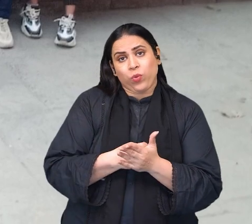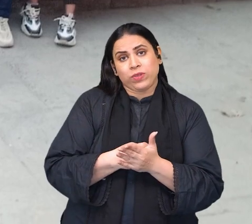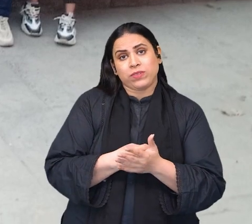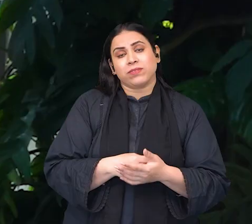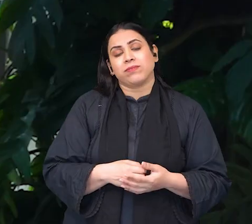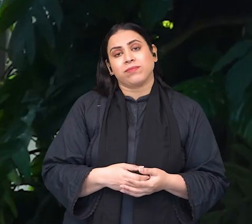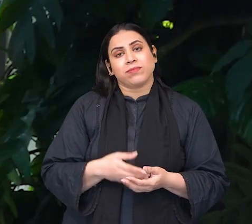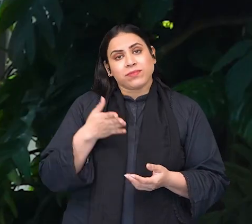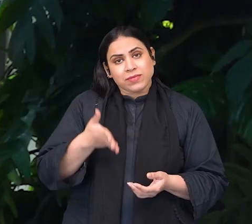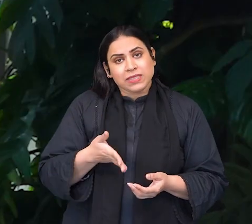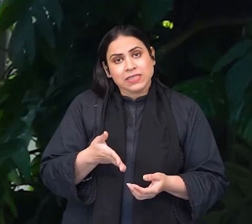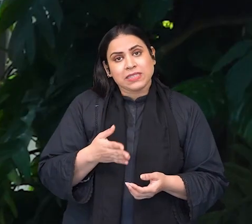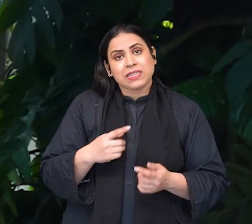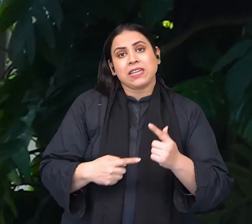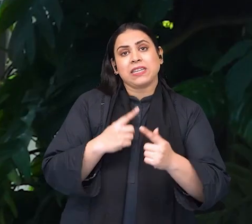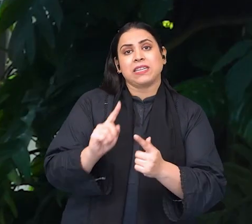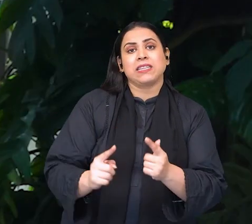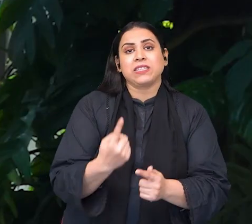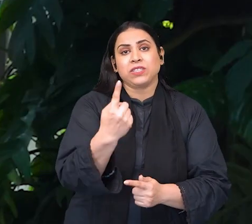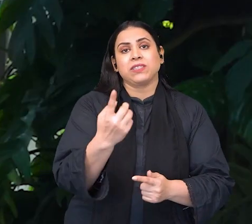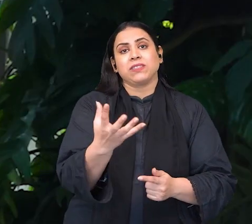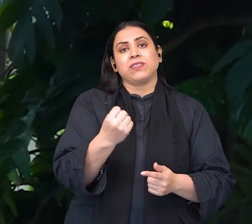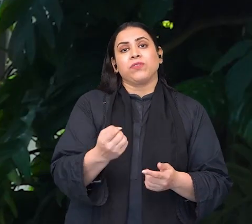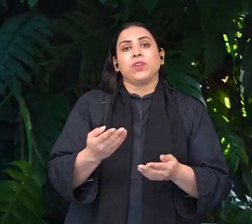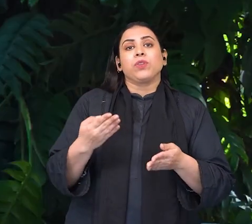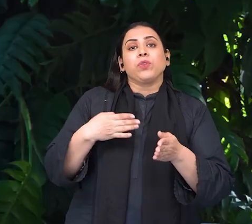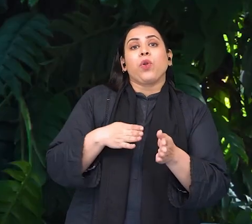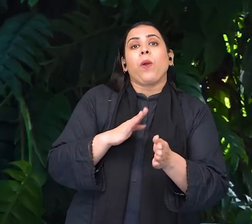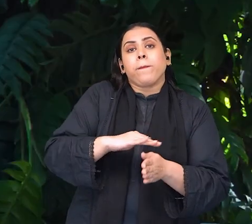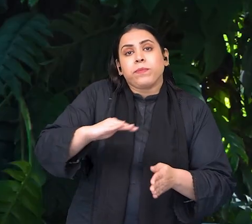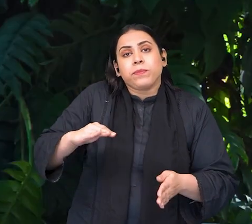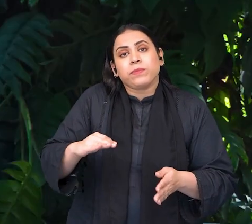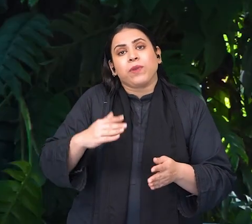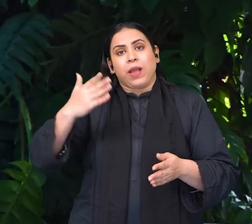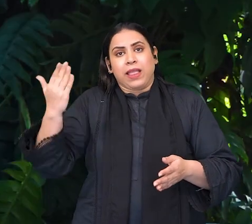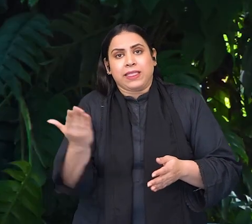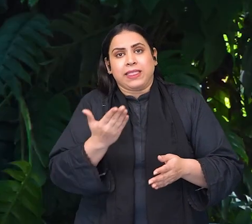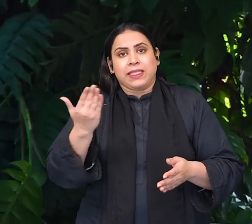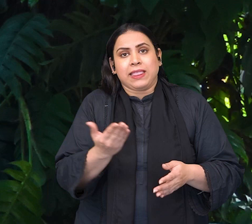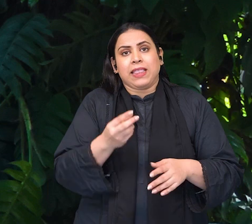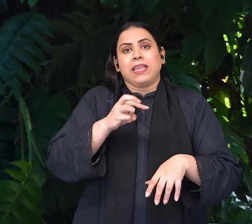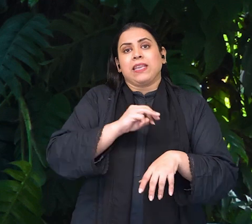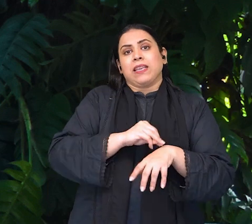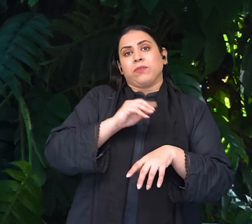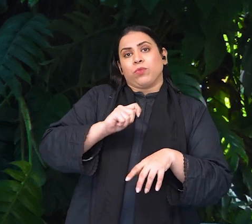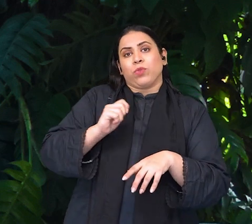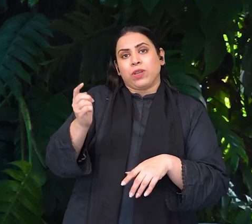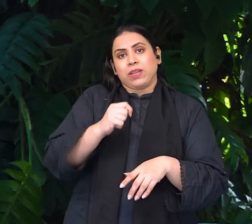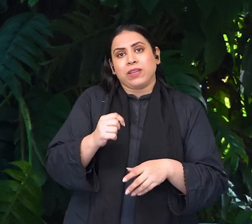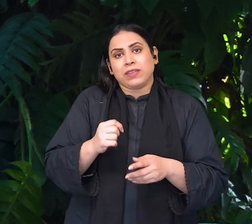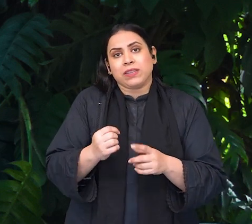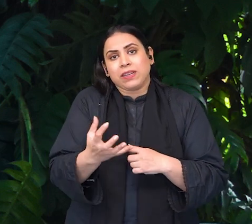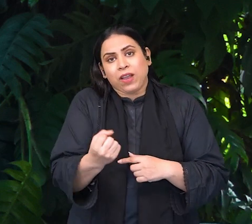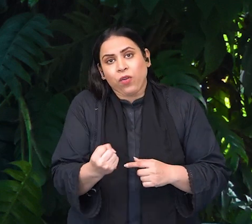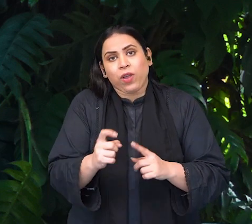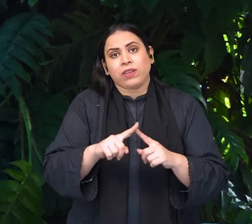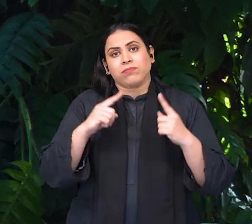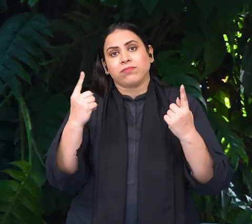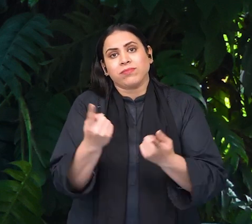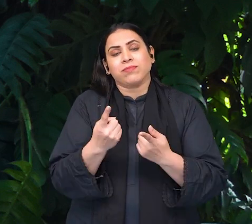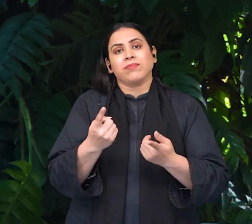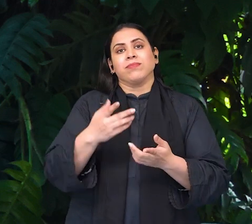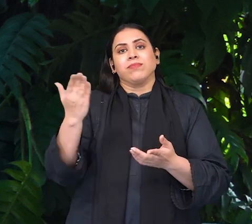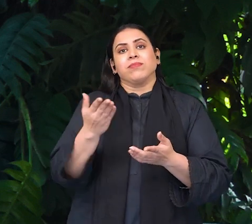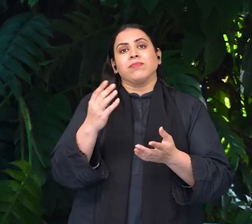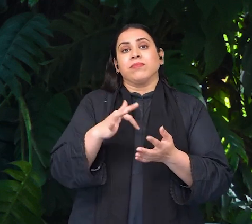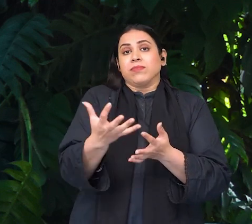भी यही है कि हम इस इनिशिएटिव के थ्रू बच्चों को न्यू अपॉर्चुनिटीज़ की तरफ एक्सपोज कर सकें, एंड वी कैन ब्रिंग देम आउट ऑफ